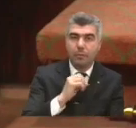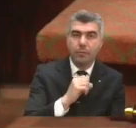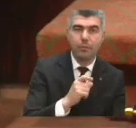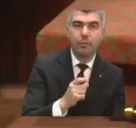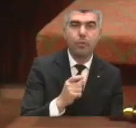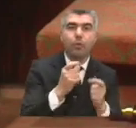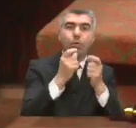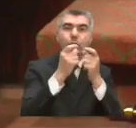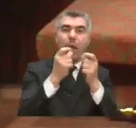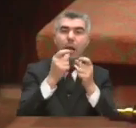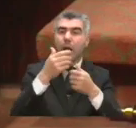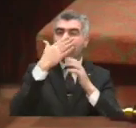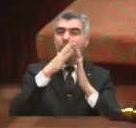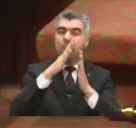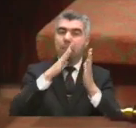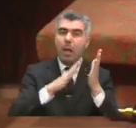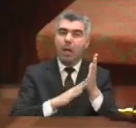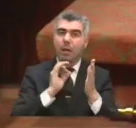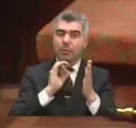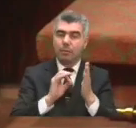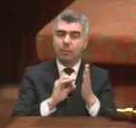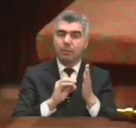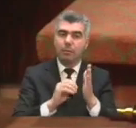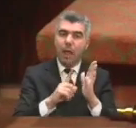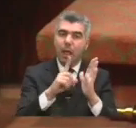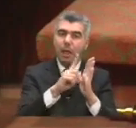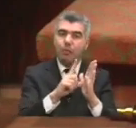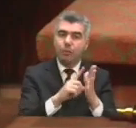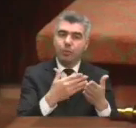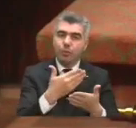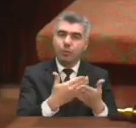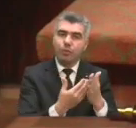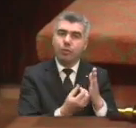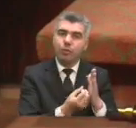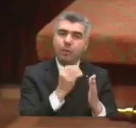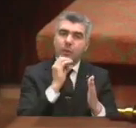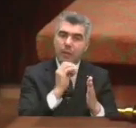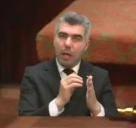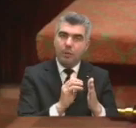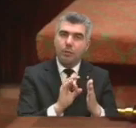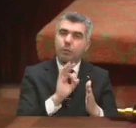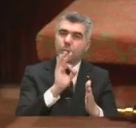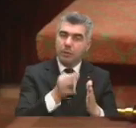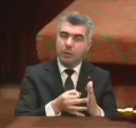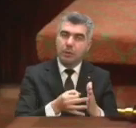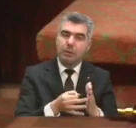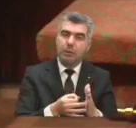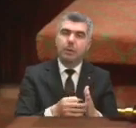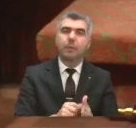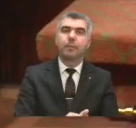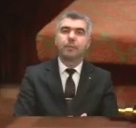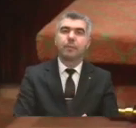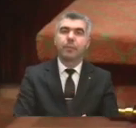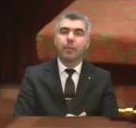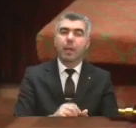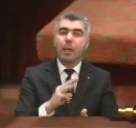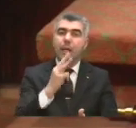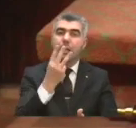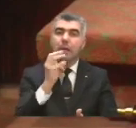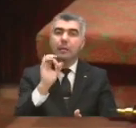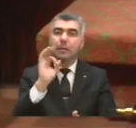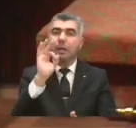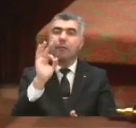المقاولات المغربية. فالمرسوم الجديد ديال طلب العروض كيمكننا كذلك باش 30% ديال